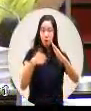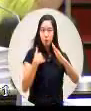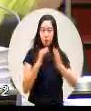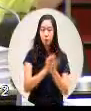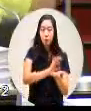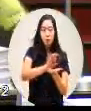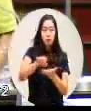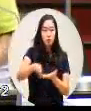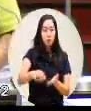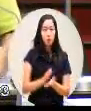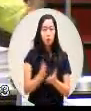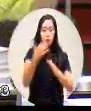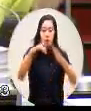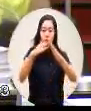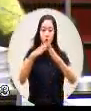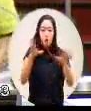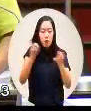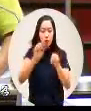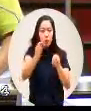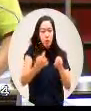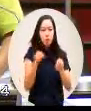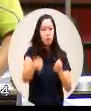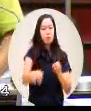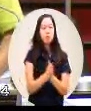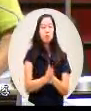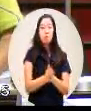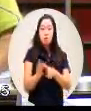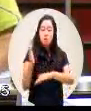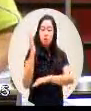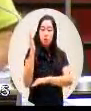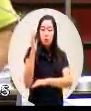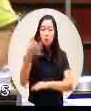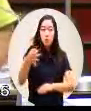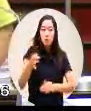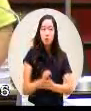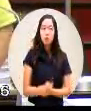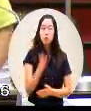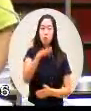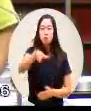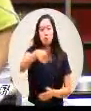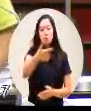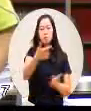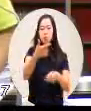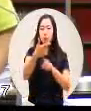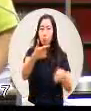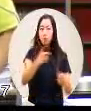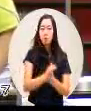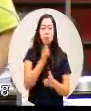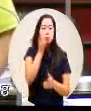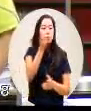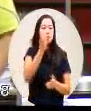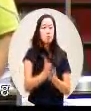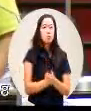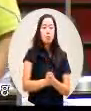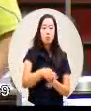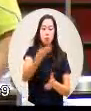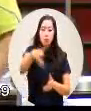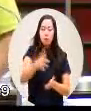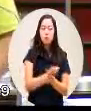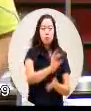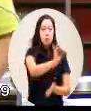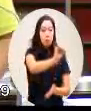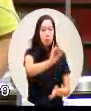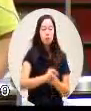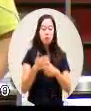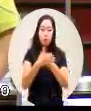用咱校的资源，这是公善。九千六百人，一个月用的水费一百块，维